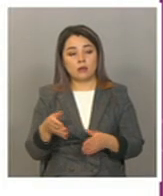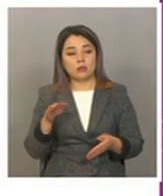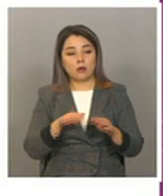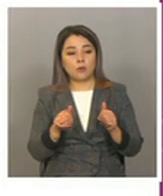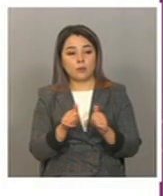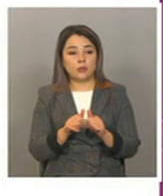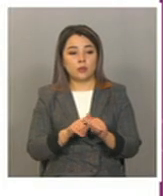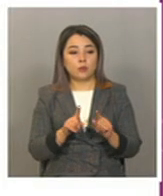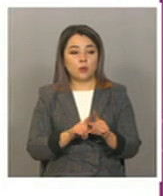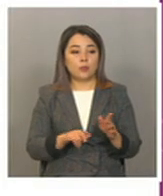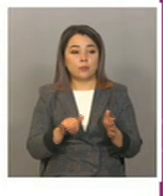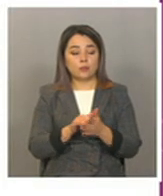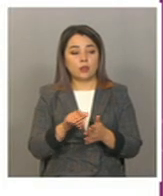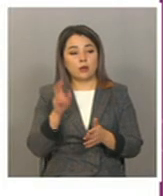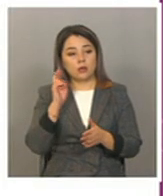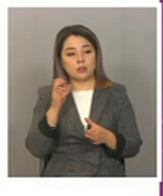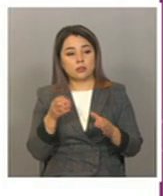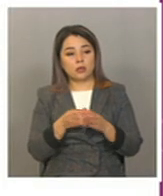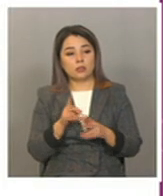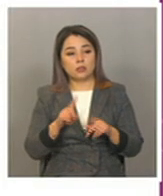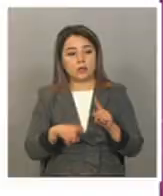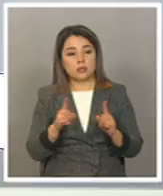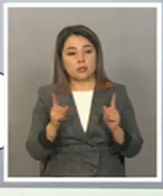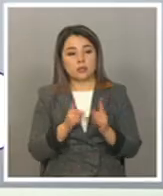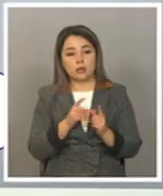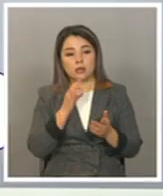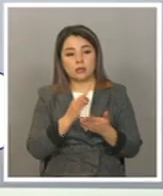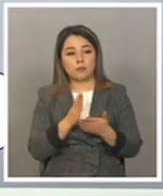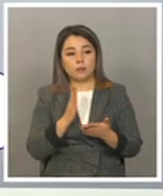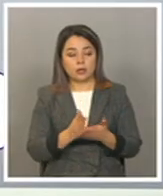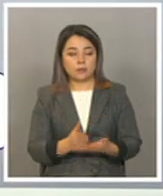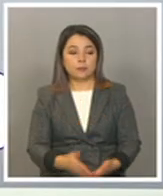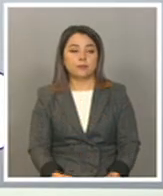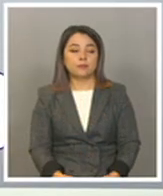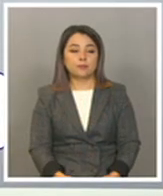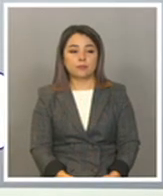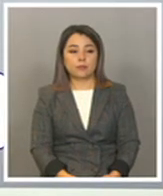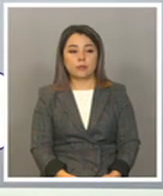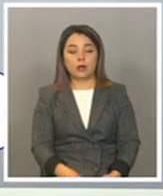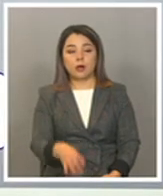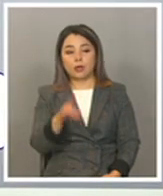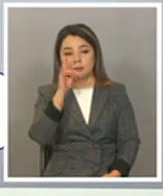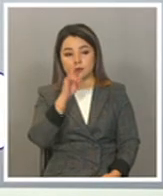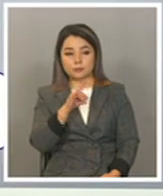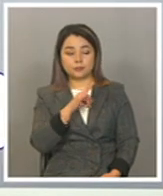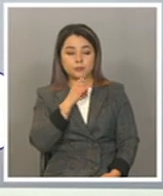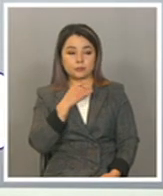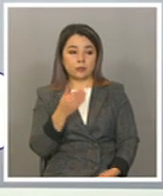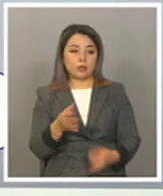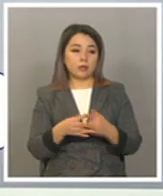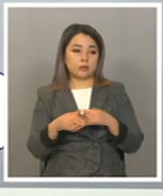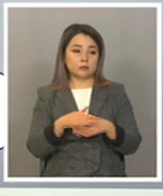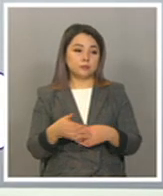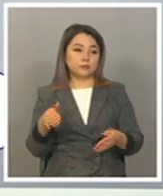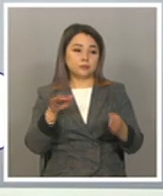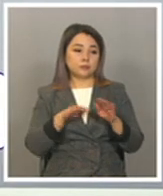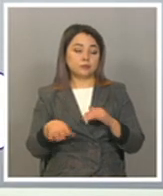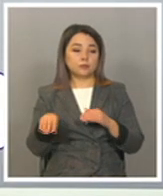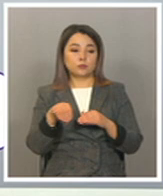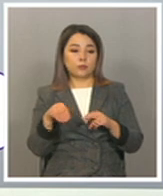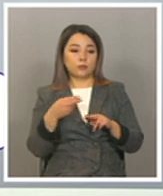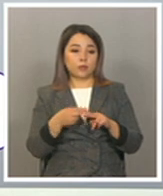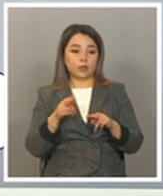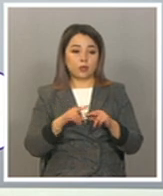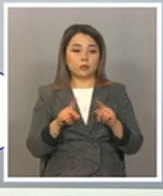мұнда қарашір қабаты кездеспейді деп айтуға болады. Оқушылар, ендеше Қазақстан аумағында биіктік белдеулер бойынша